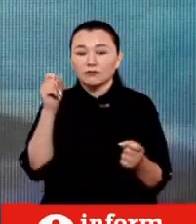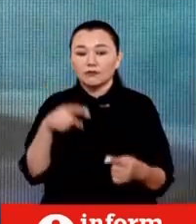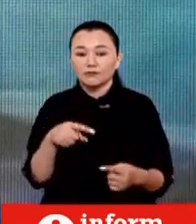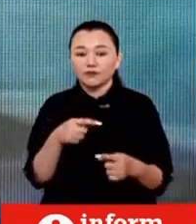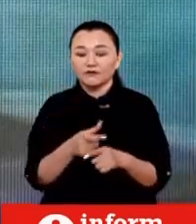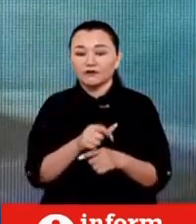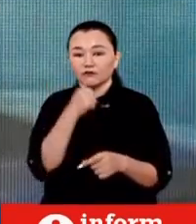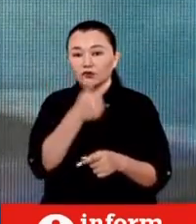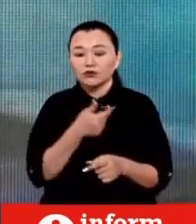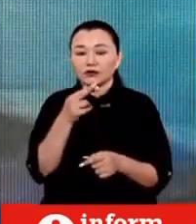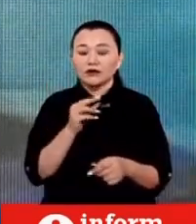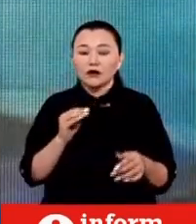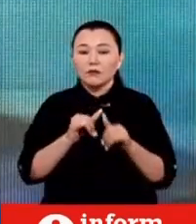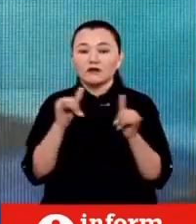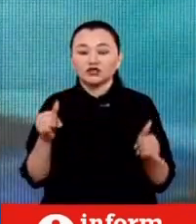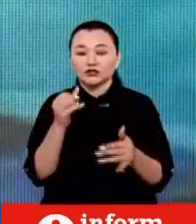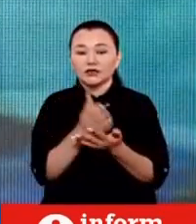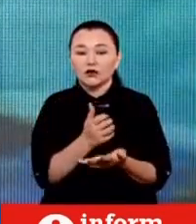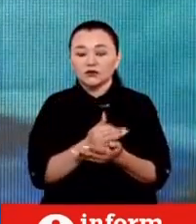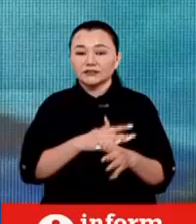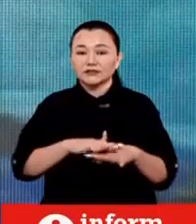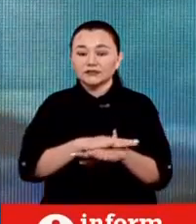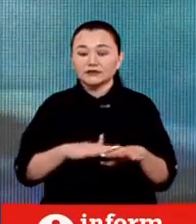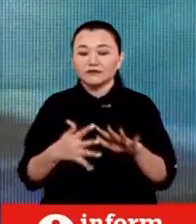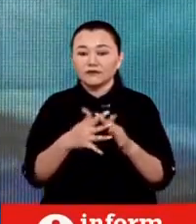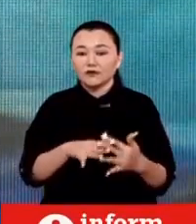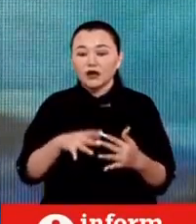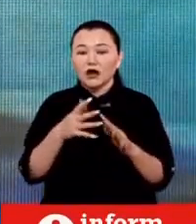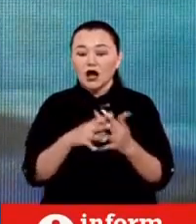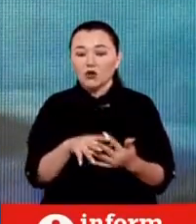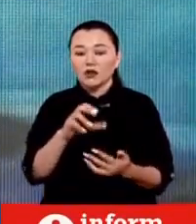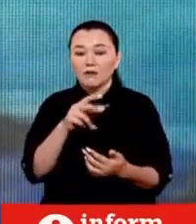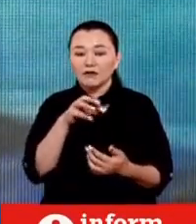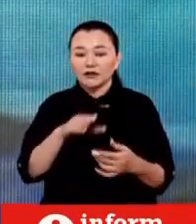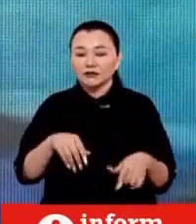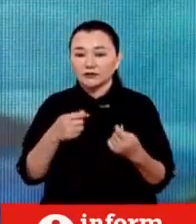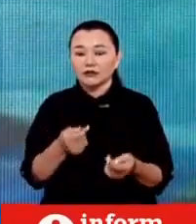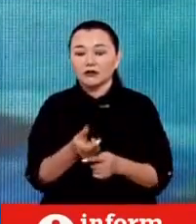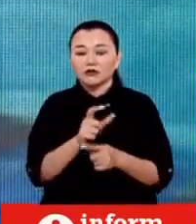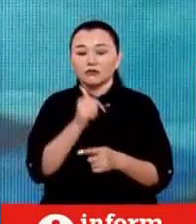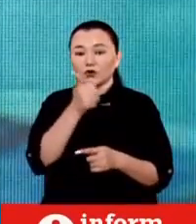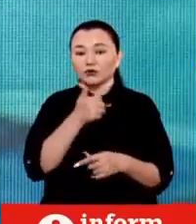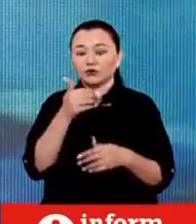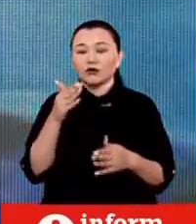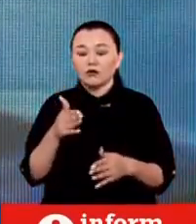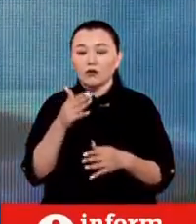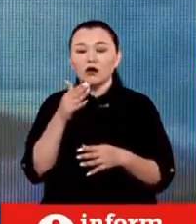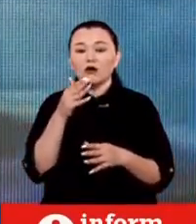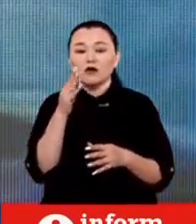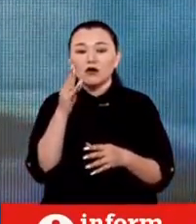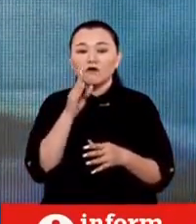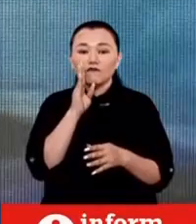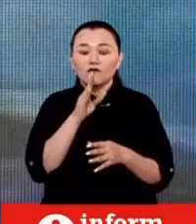С этого года для повышения доходов сельского населения реализуется проект «Аула Манаты», в рамках которого в этом году предоставлен льготный кредит